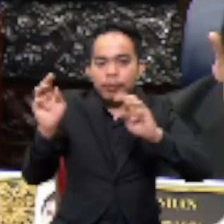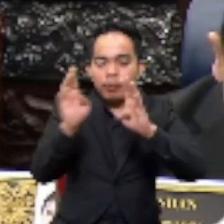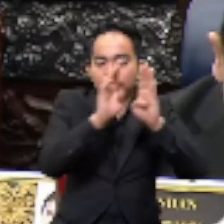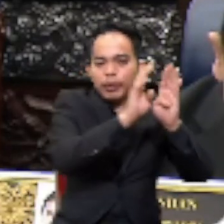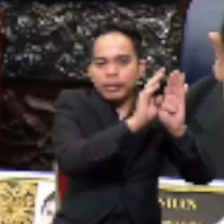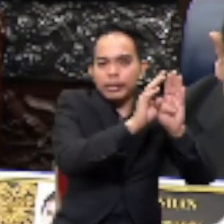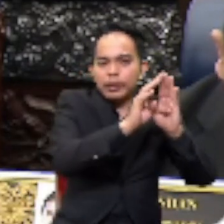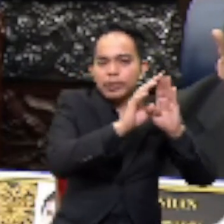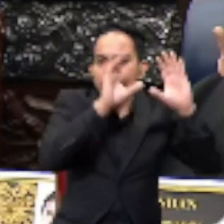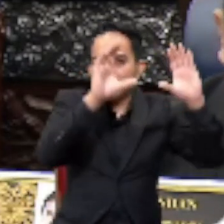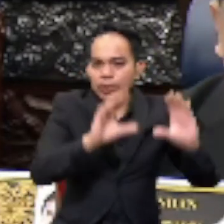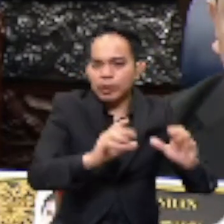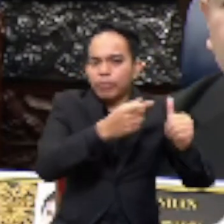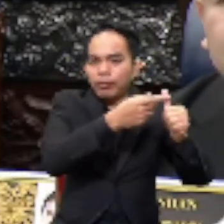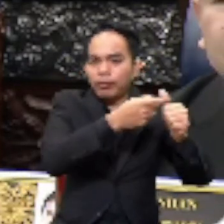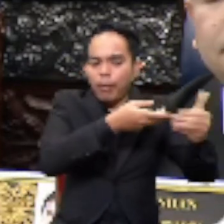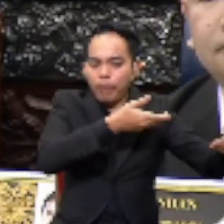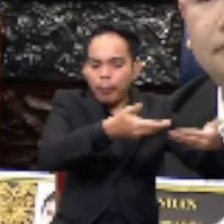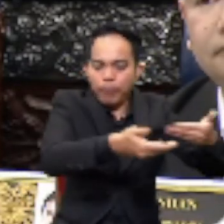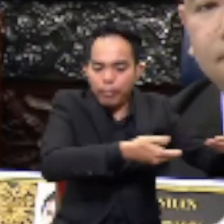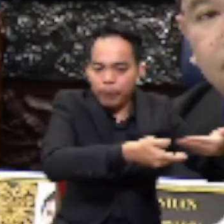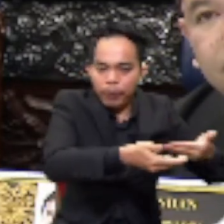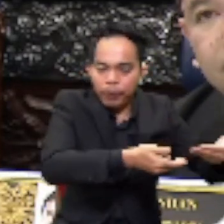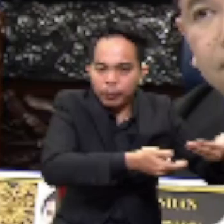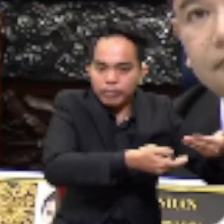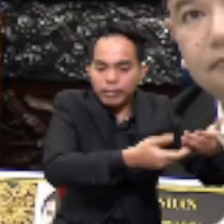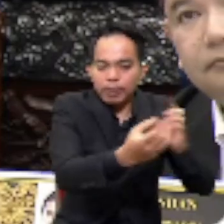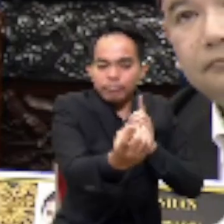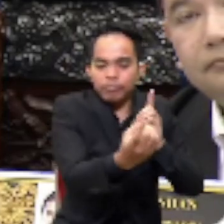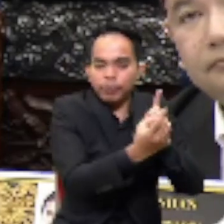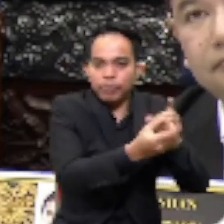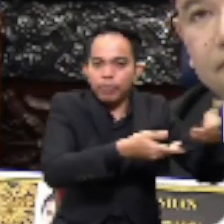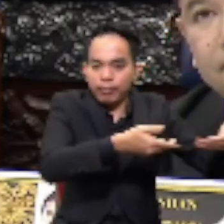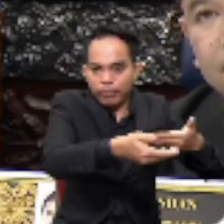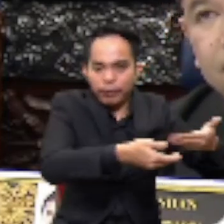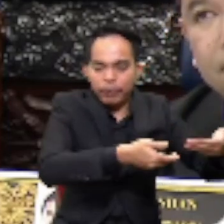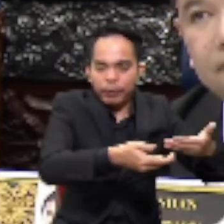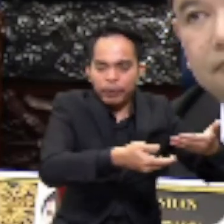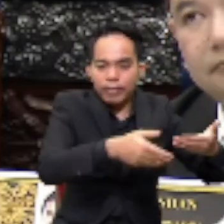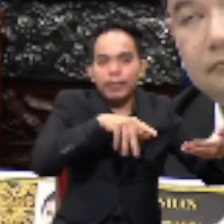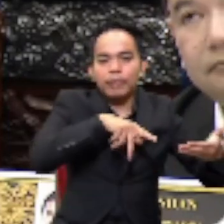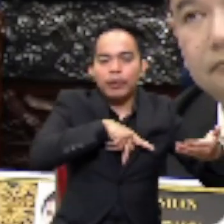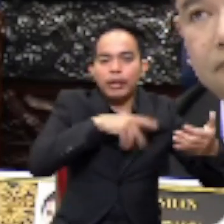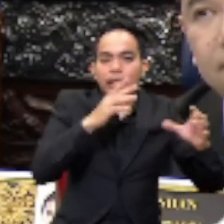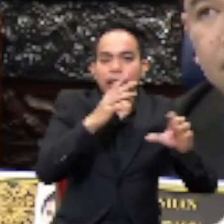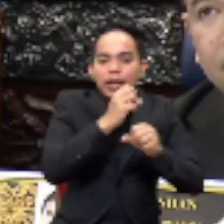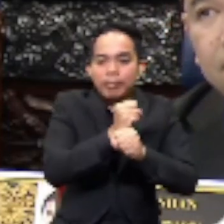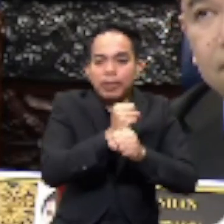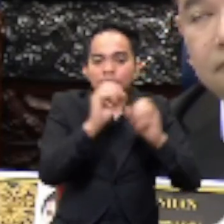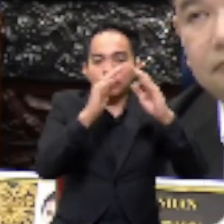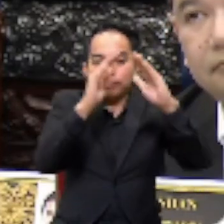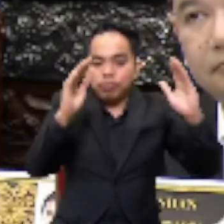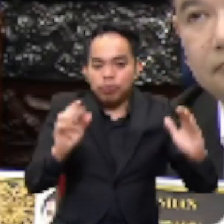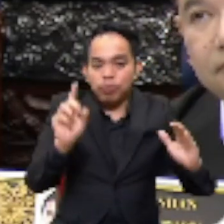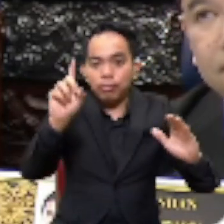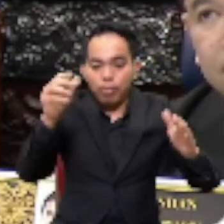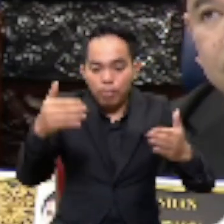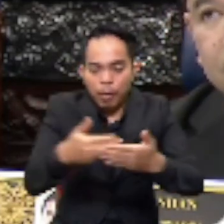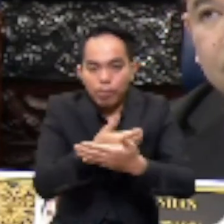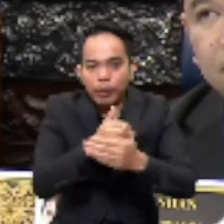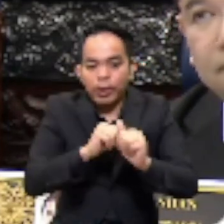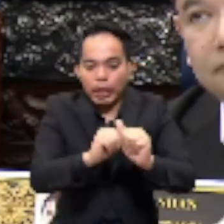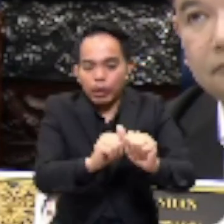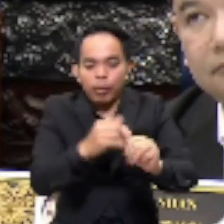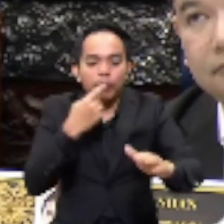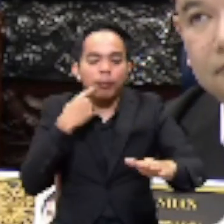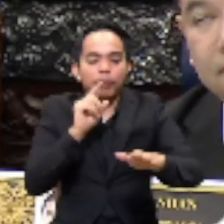kaedah penyertaan secara rundingan pertama one to one basis itu pemilik asal akan dapat satu rumah baru atau lebih mengikut